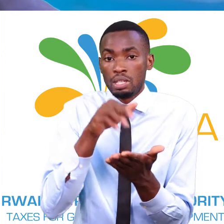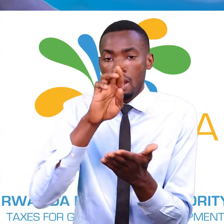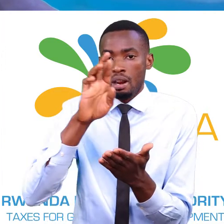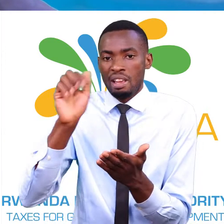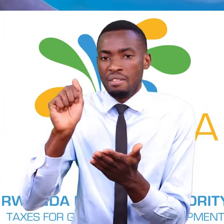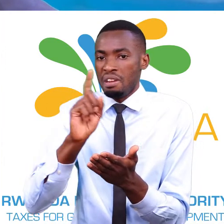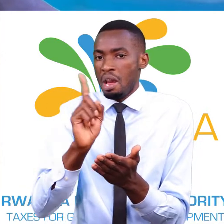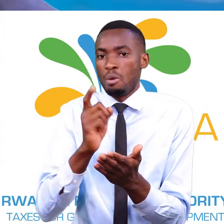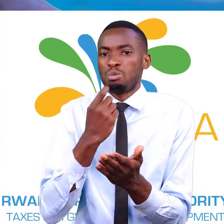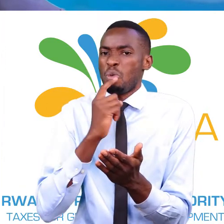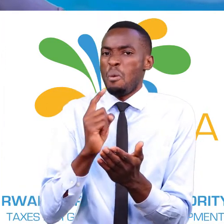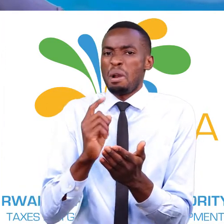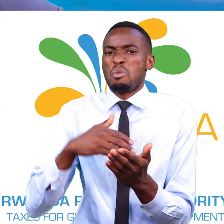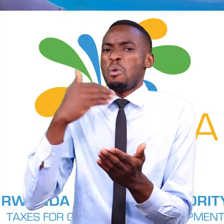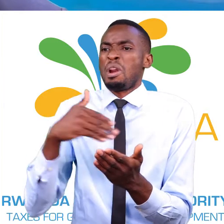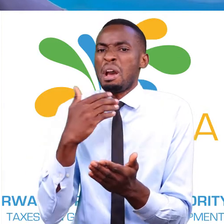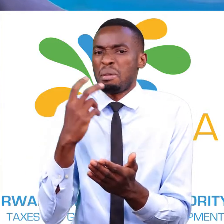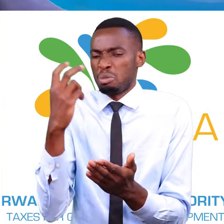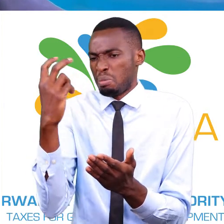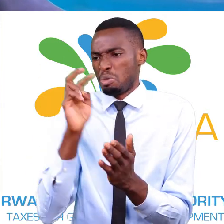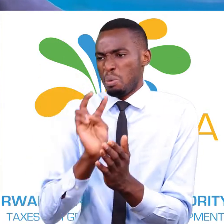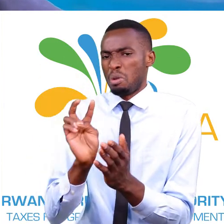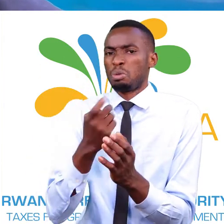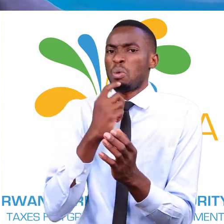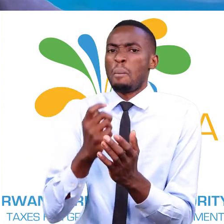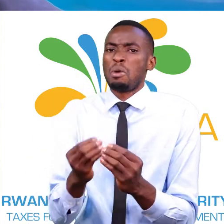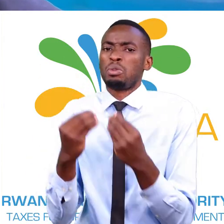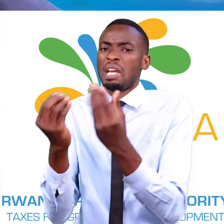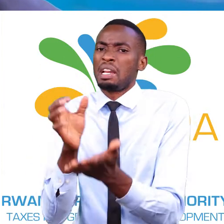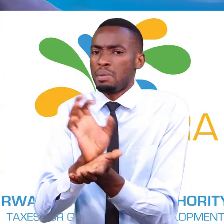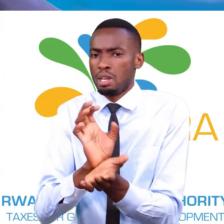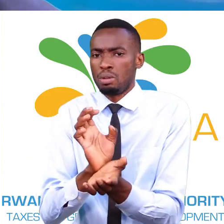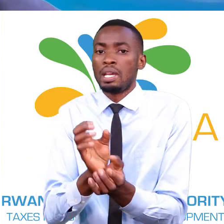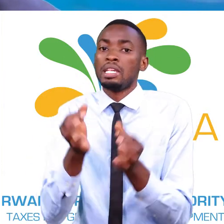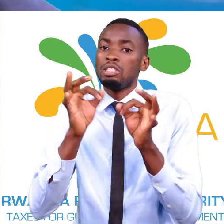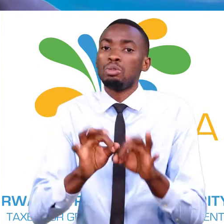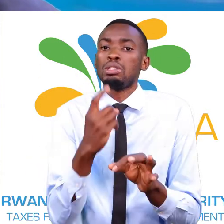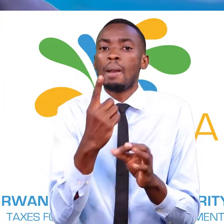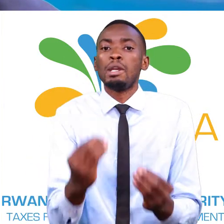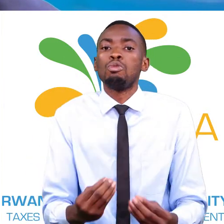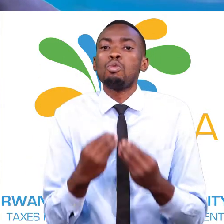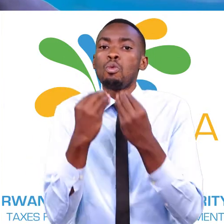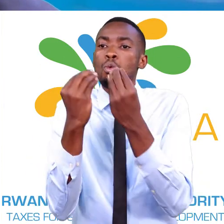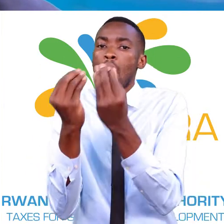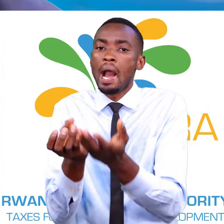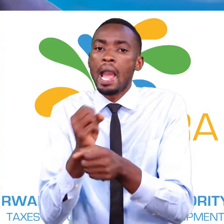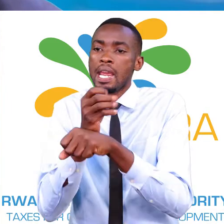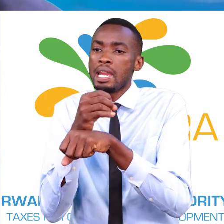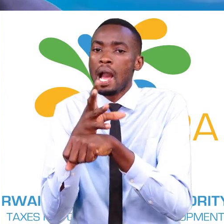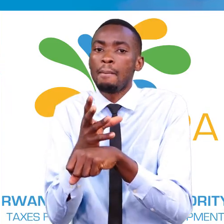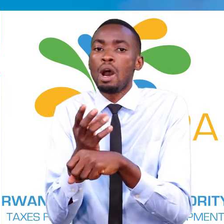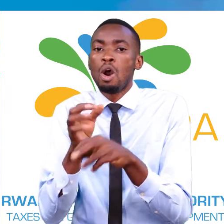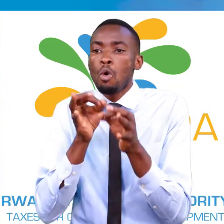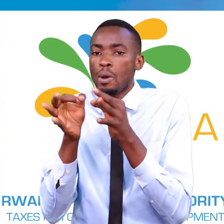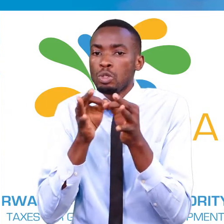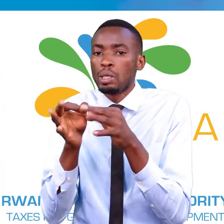ibihano ntabwo ariyo inshingano ya mbere ni ukubagira inama kubasobanurira inshingano zabo kugira ngo